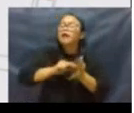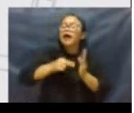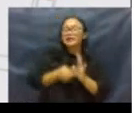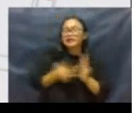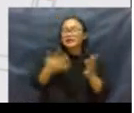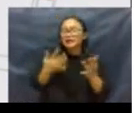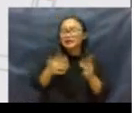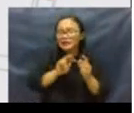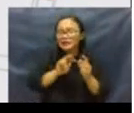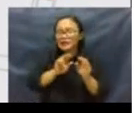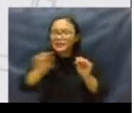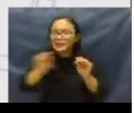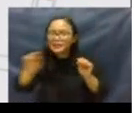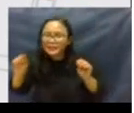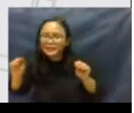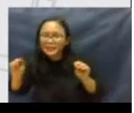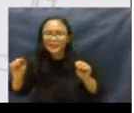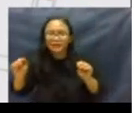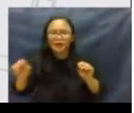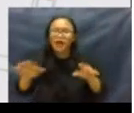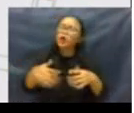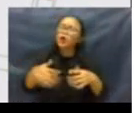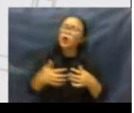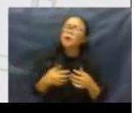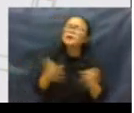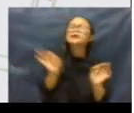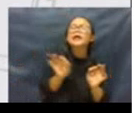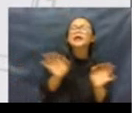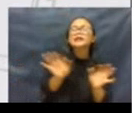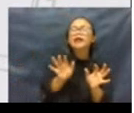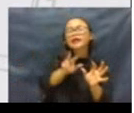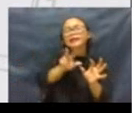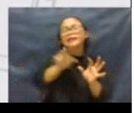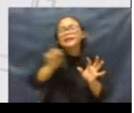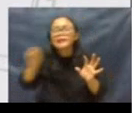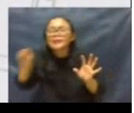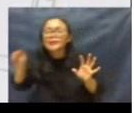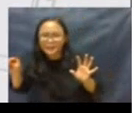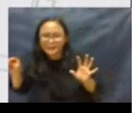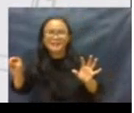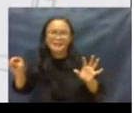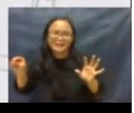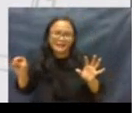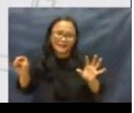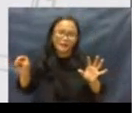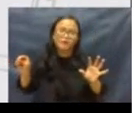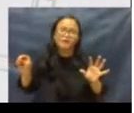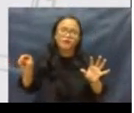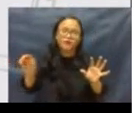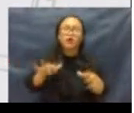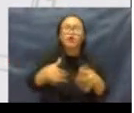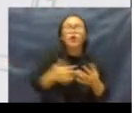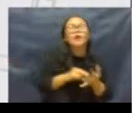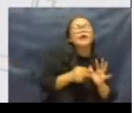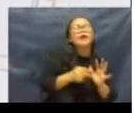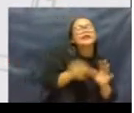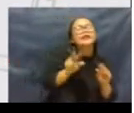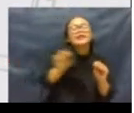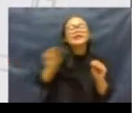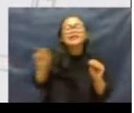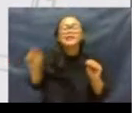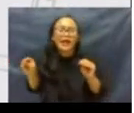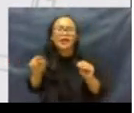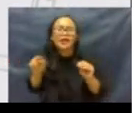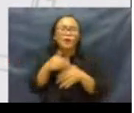titik-titik-titik, jangan-jangan titik-titik-titik-titik, wow, berarti titik-titik-titik. Nah, itu adalah,